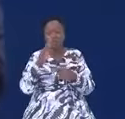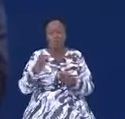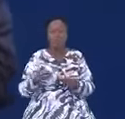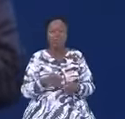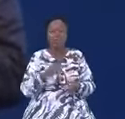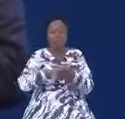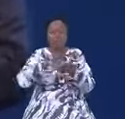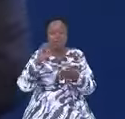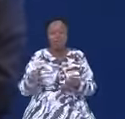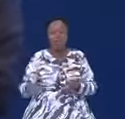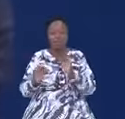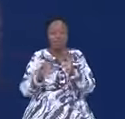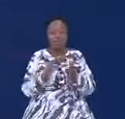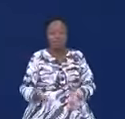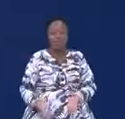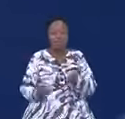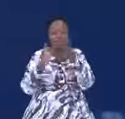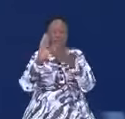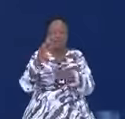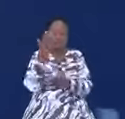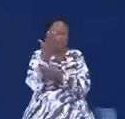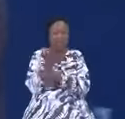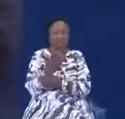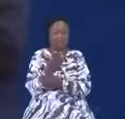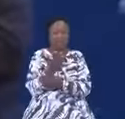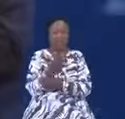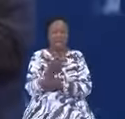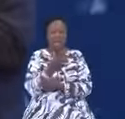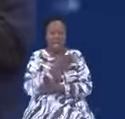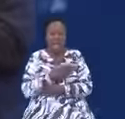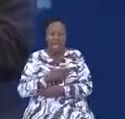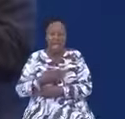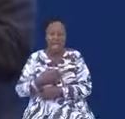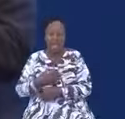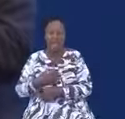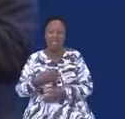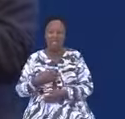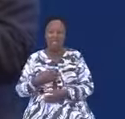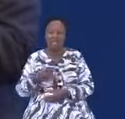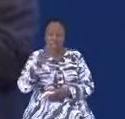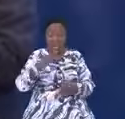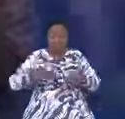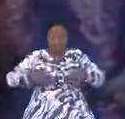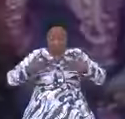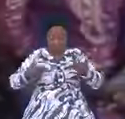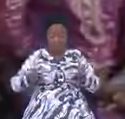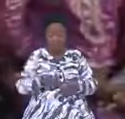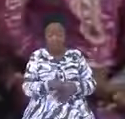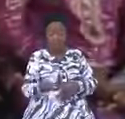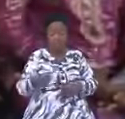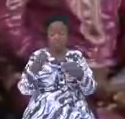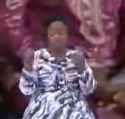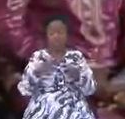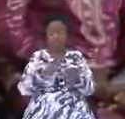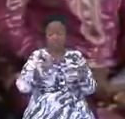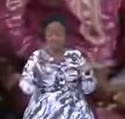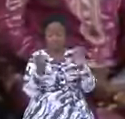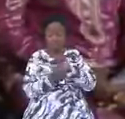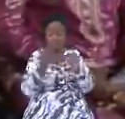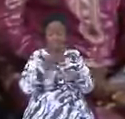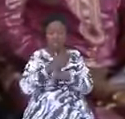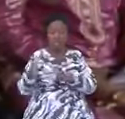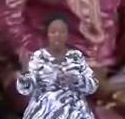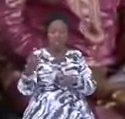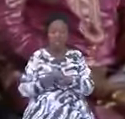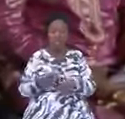main et tu qu'on fait c'est péché et tu veux t'en détourné et uc roi au